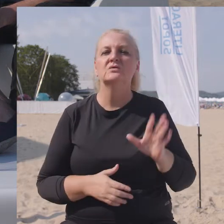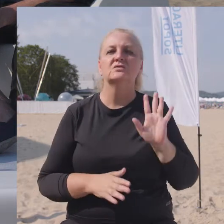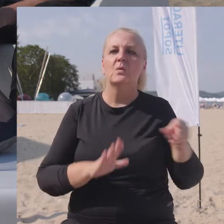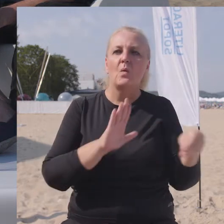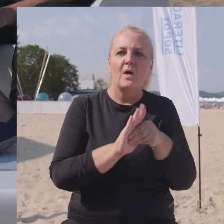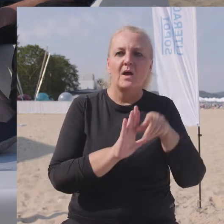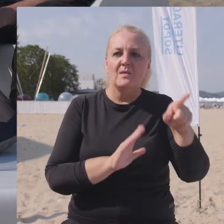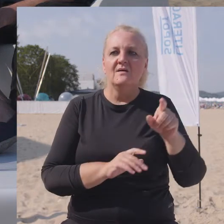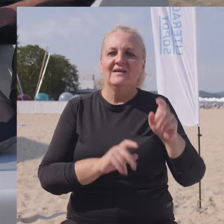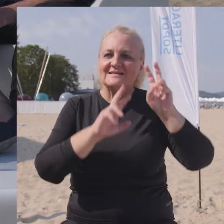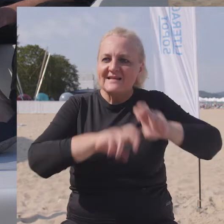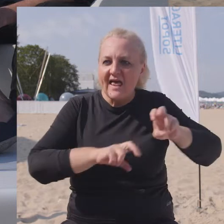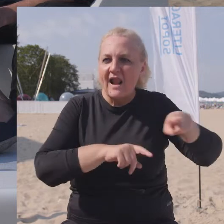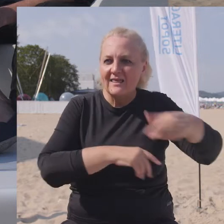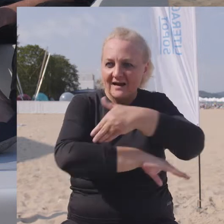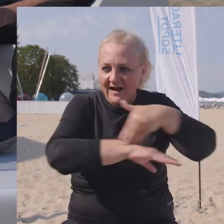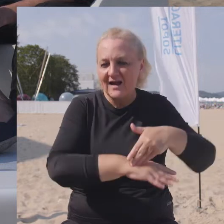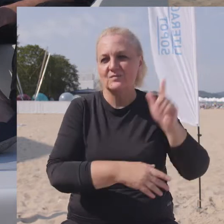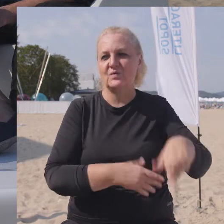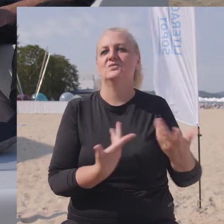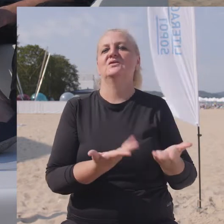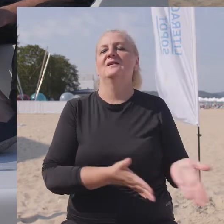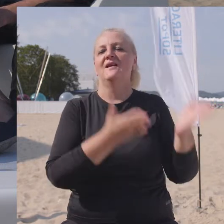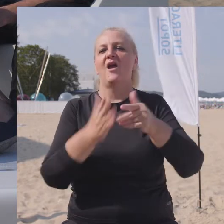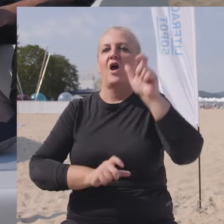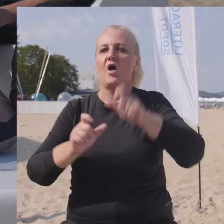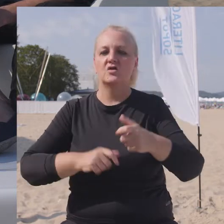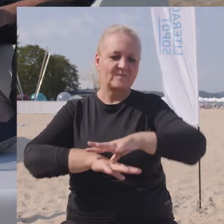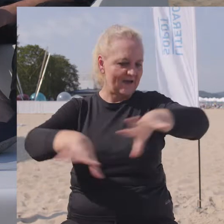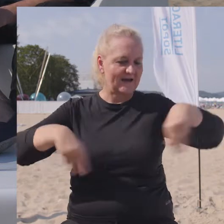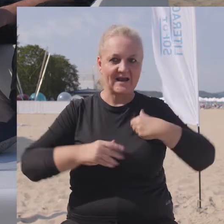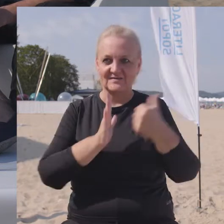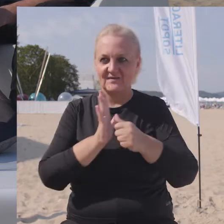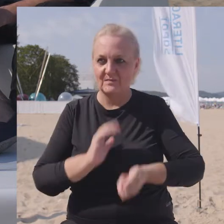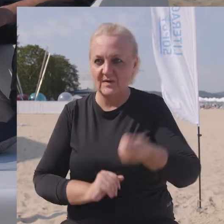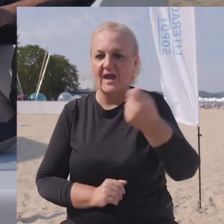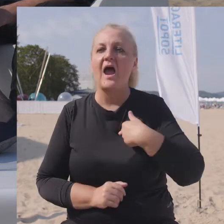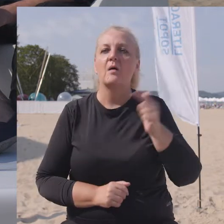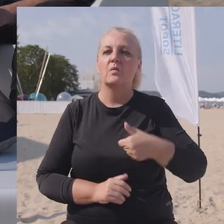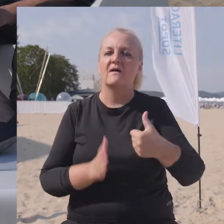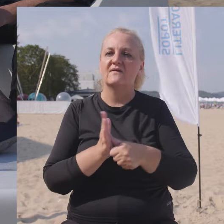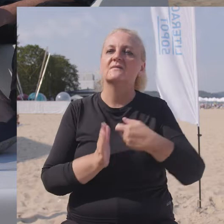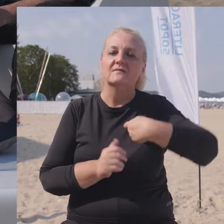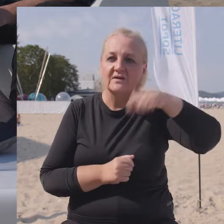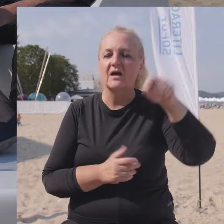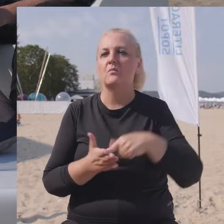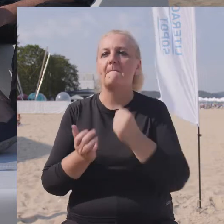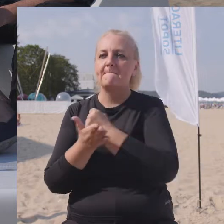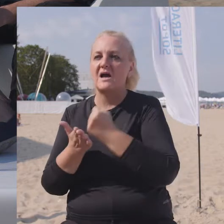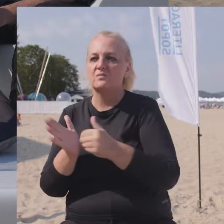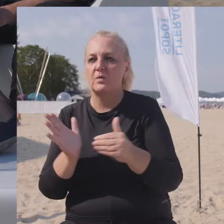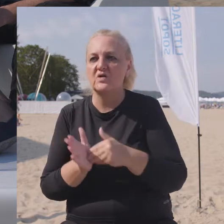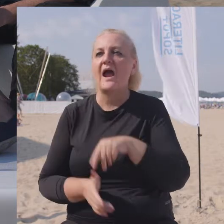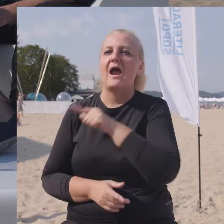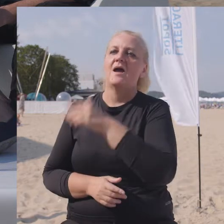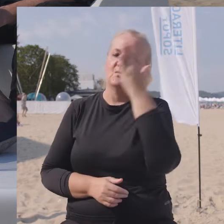przekupionego celnika czy celniczkę, osoby, z którymi się jechało na taką wycieczkę, a żeby pojechać, to trzeba było mieć paszport, a żeby mieć paszport, to